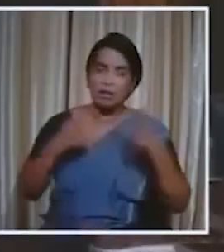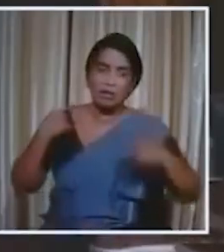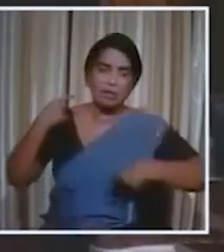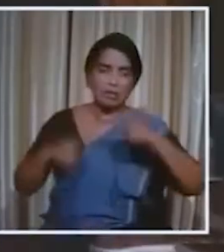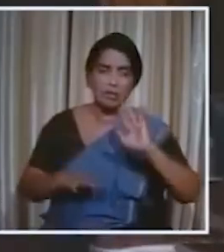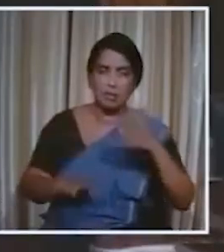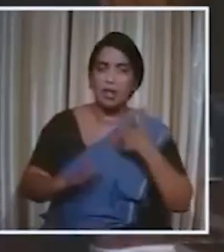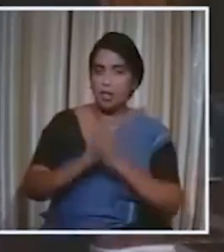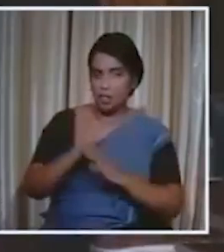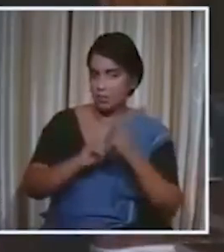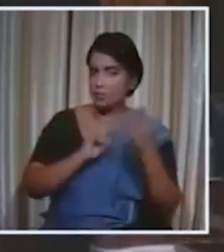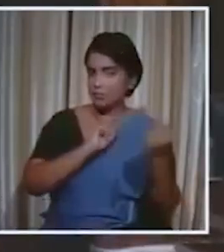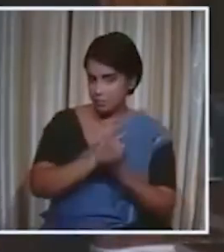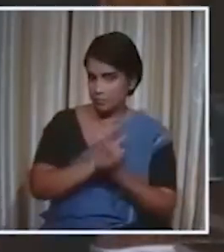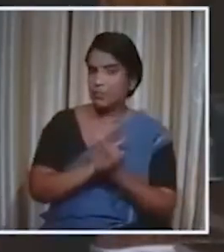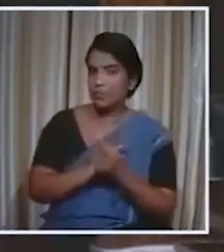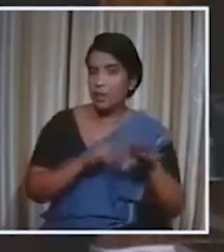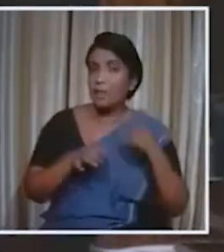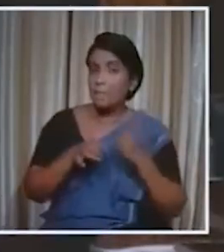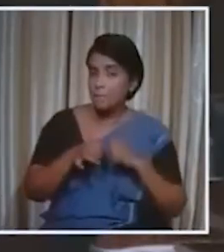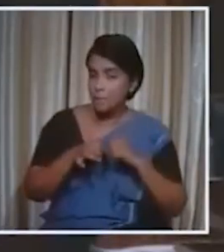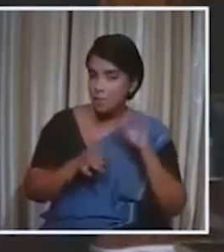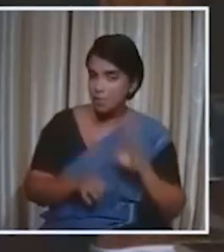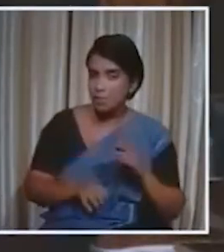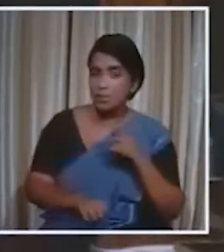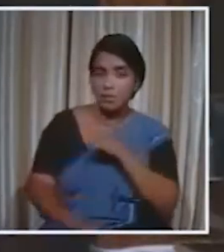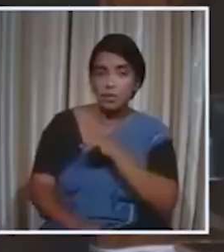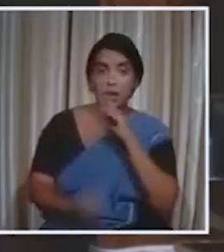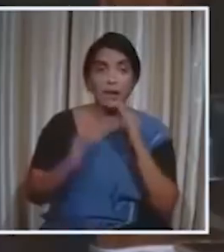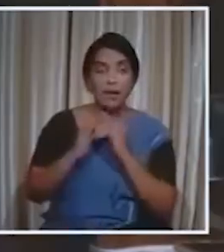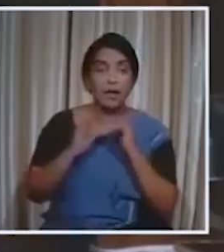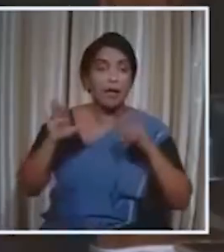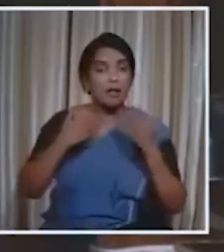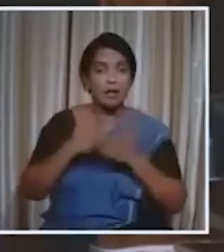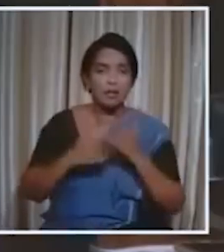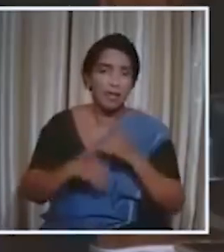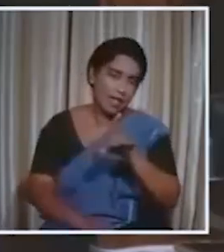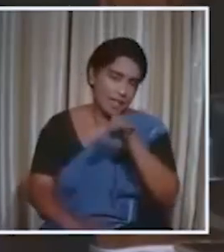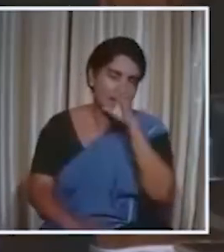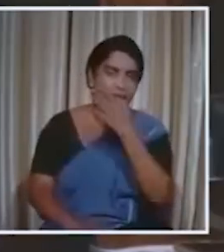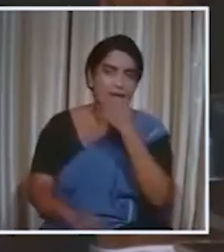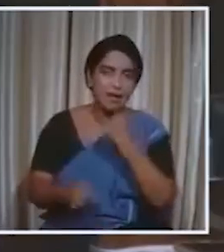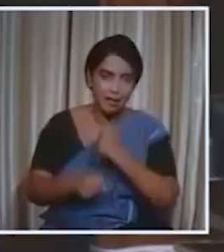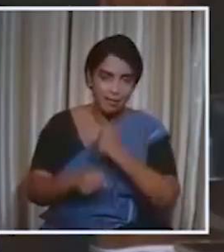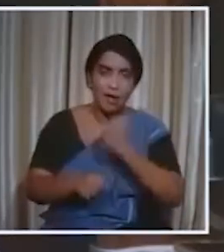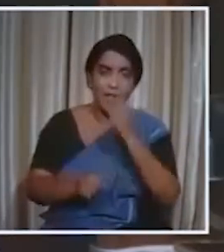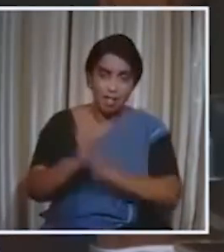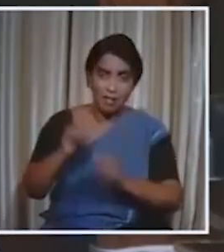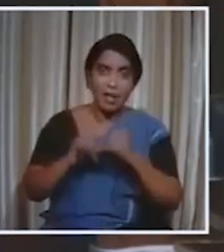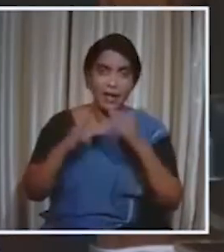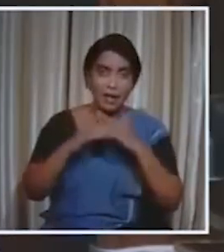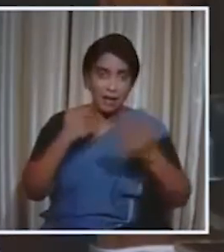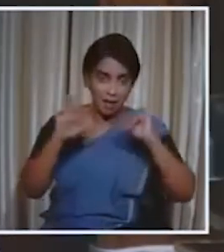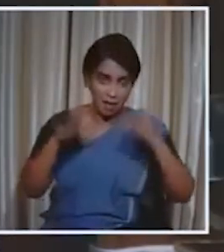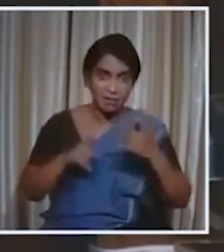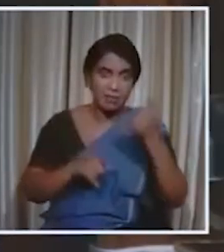නැහැ. මම ඇමතුමාවිල් හම්බෙන්නම් මේ ගැන මට මෙතන ප්‍රශ්නේ තියෙන්නේ. ඒතුමා කිව්වා ගෙවල් 600ක් හදුවා කියලා ලැජ්ජ වෙන්න ඕනේ ආණ්ඩුවක් කරලා රාජ්‍ය මැතිකම් තියන් ගෙවල් 600ක් හදලා ඊට